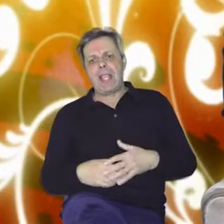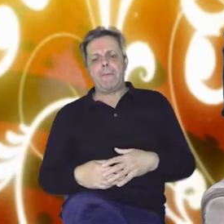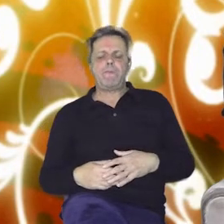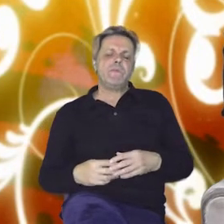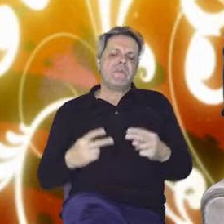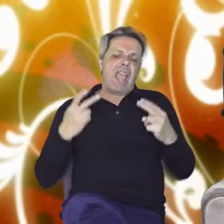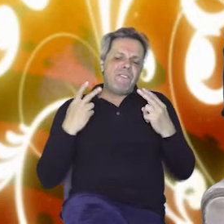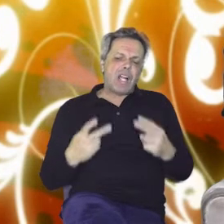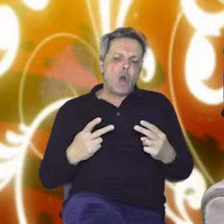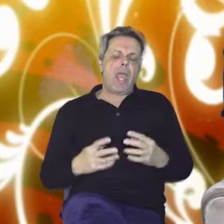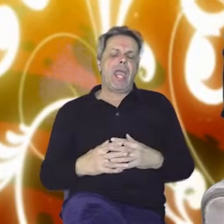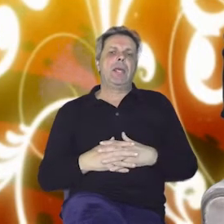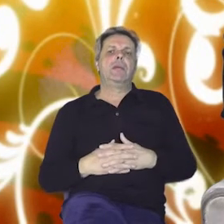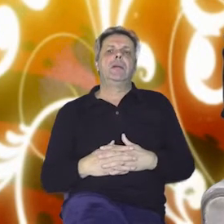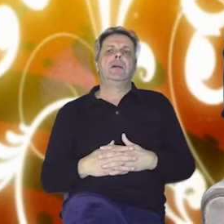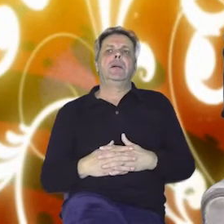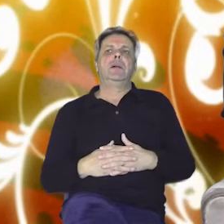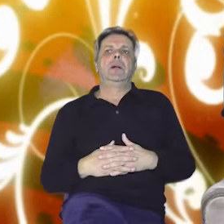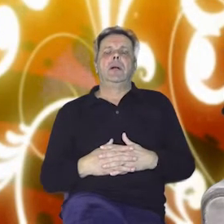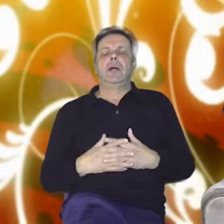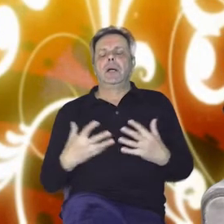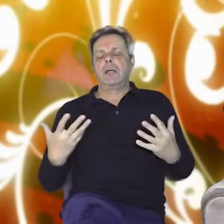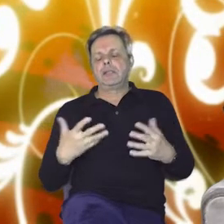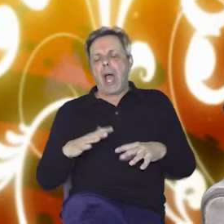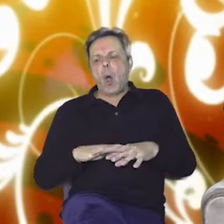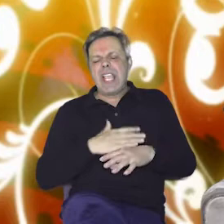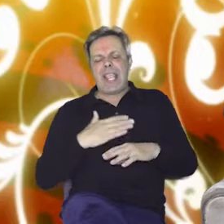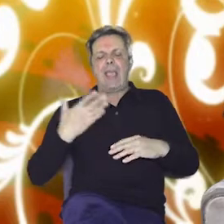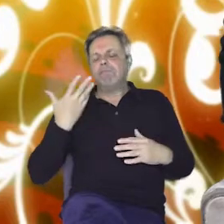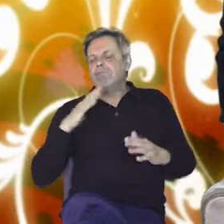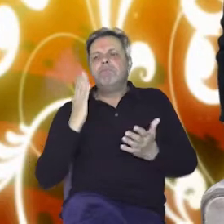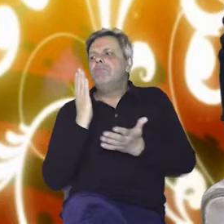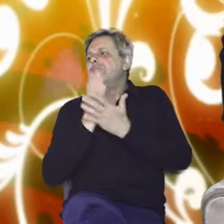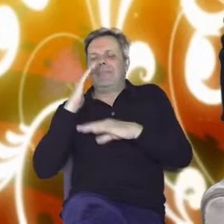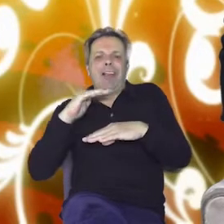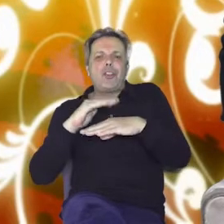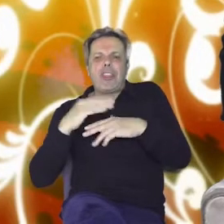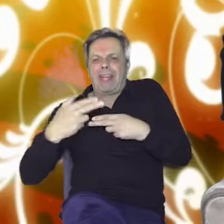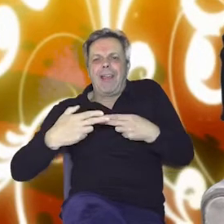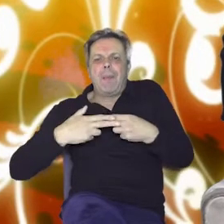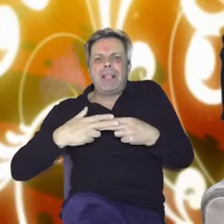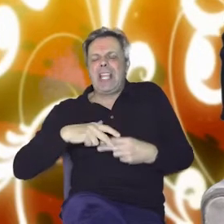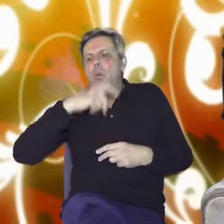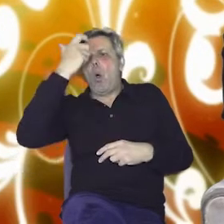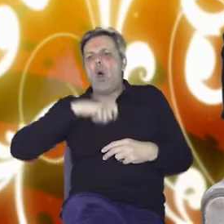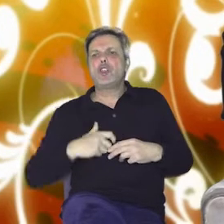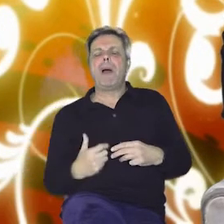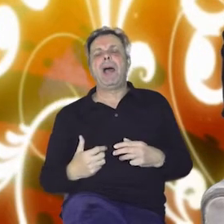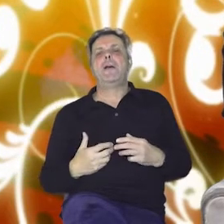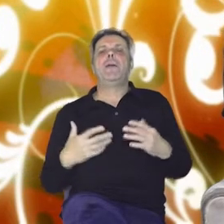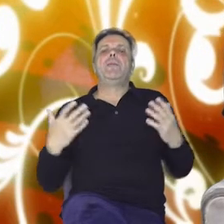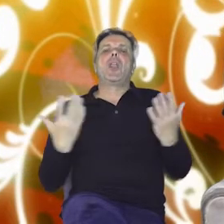zapravo da osjete dodir, blizinu osoba koje ih